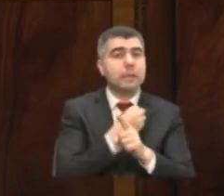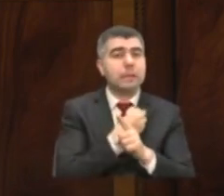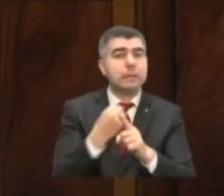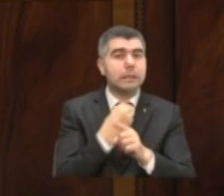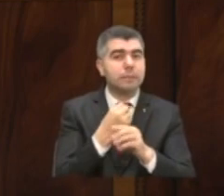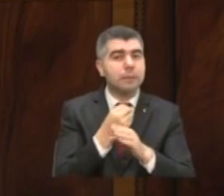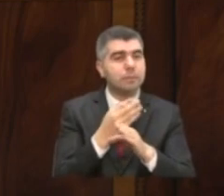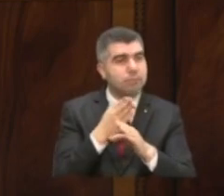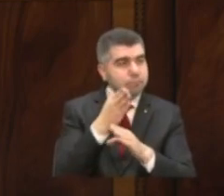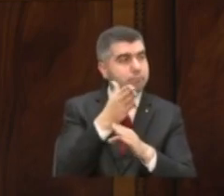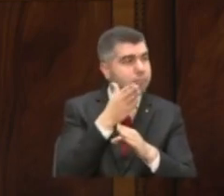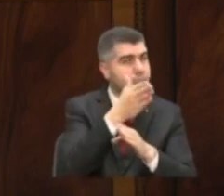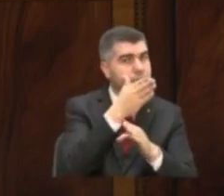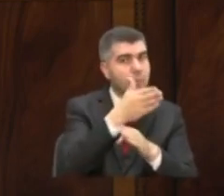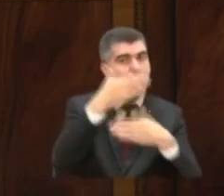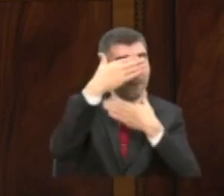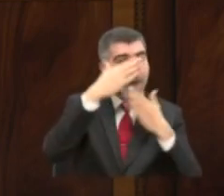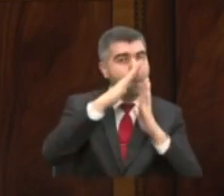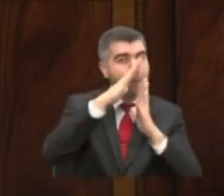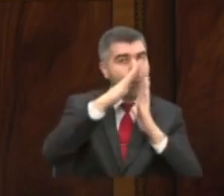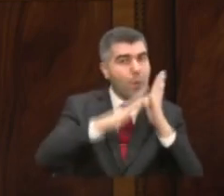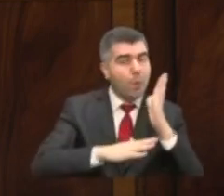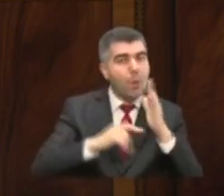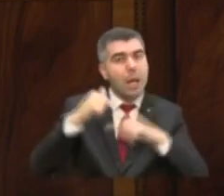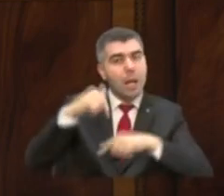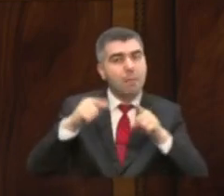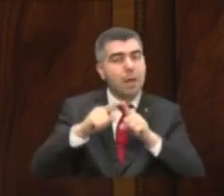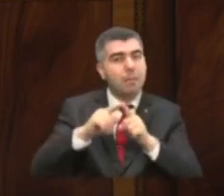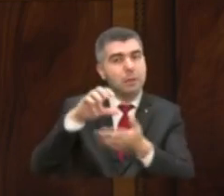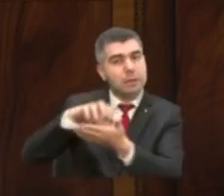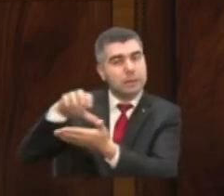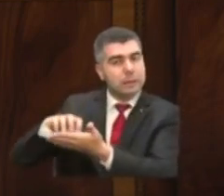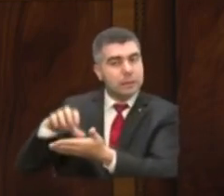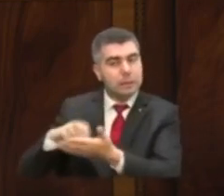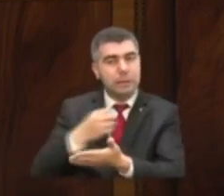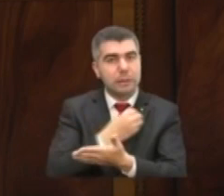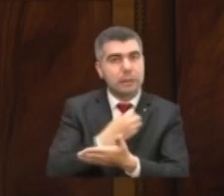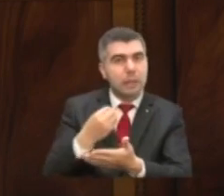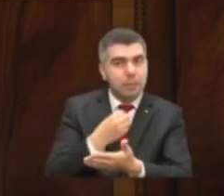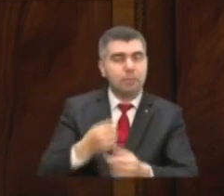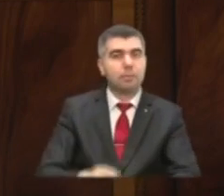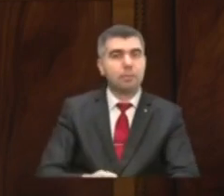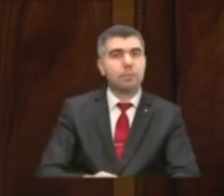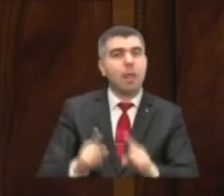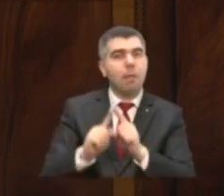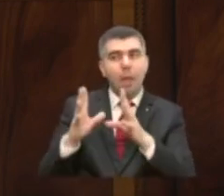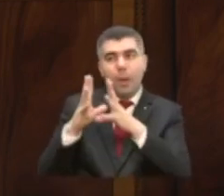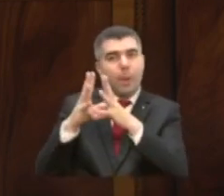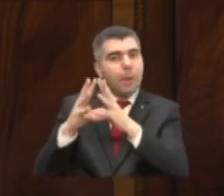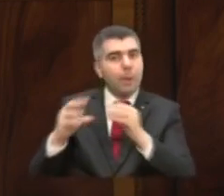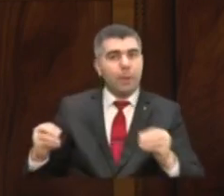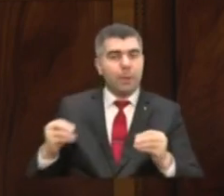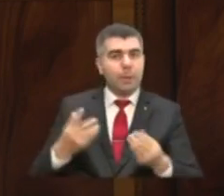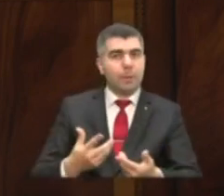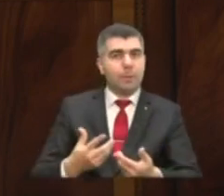عدة مناطق من المملكة، خاصة المراكز الصحية السيد رئيس الحكومة التي هي يعني بناية فارغة، لا